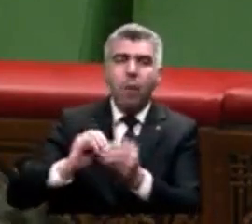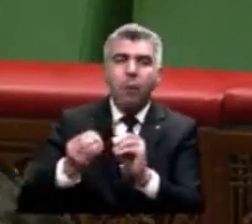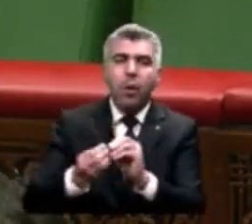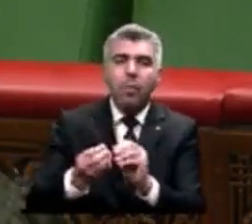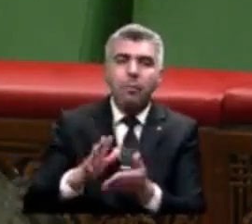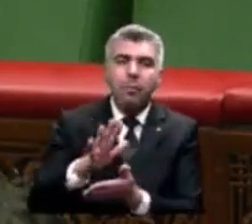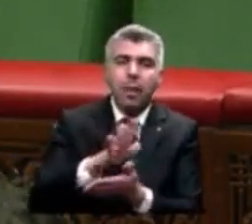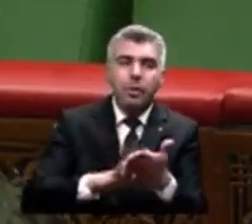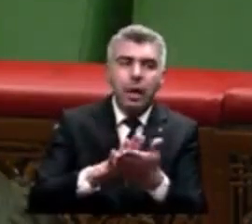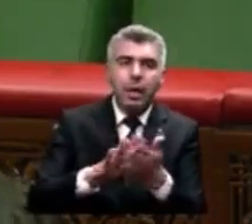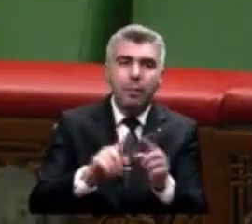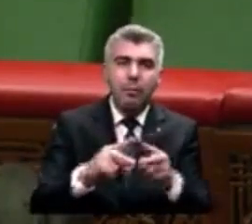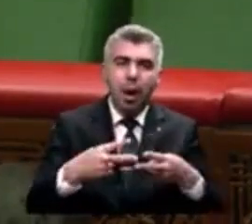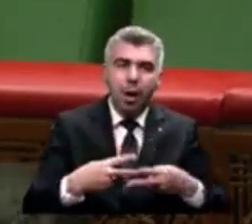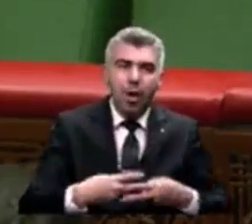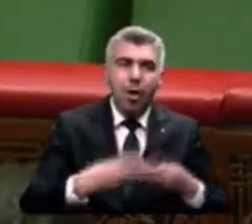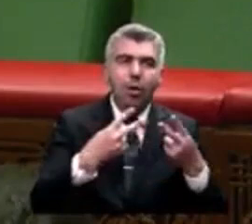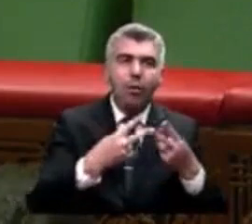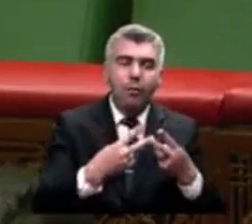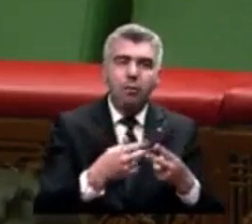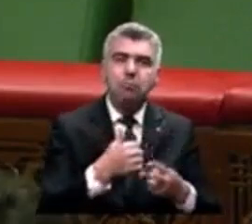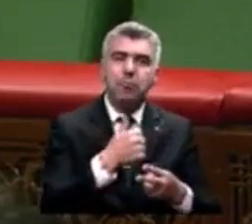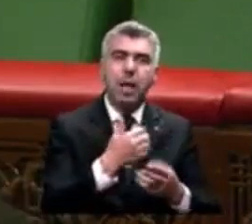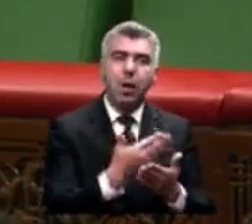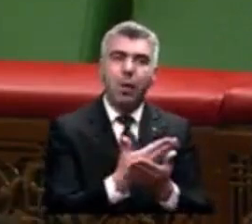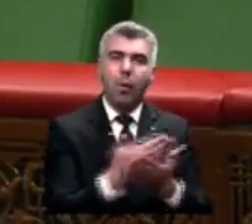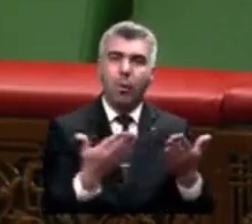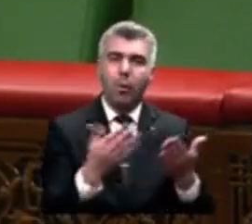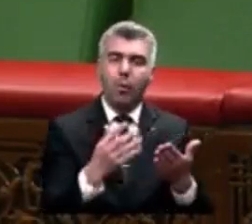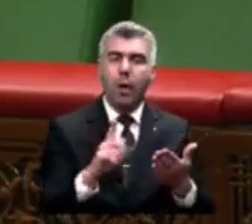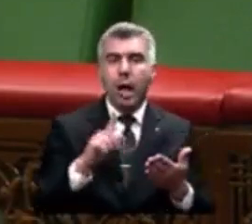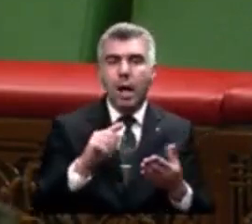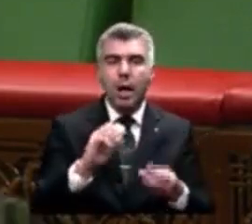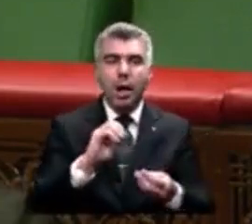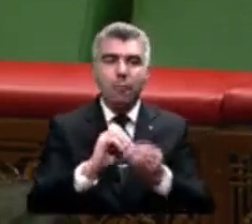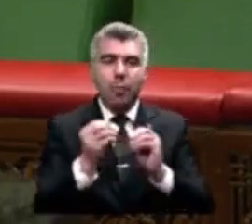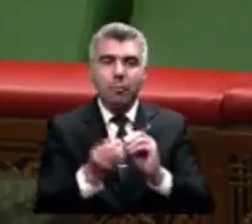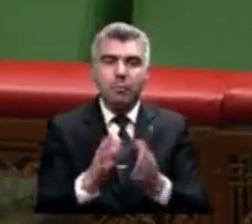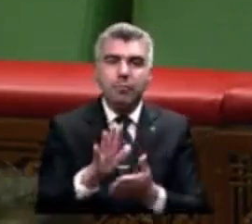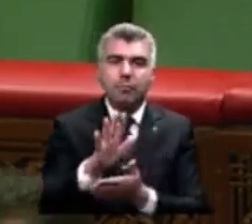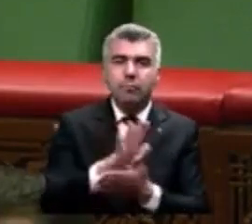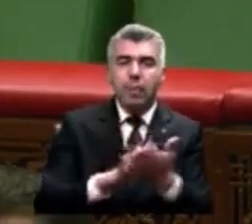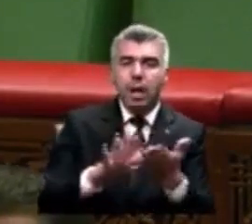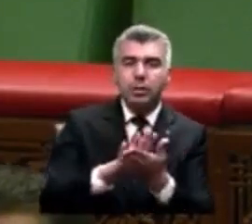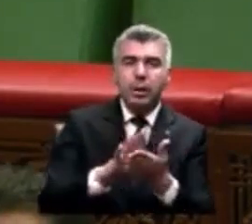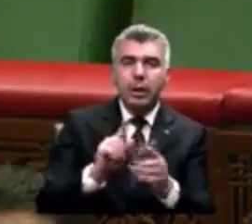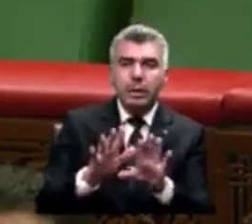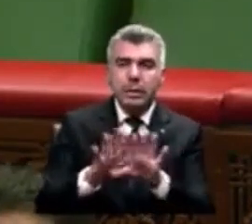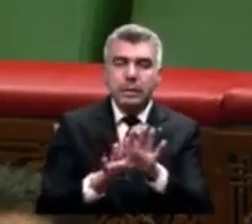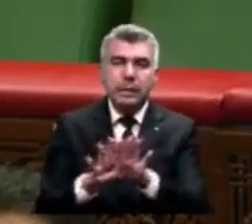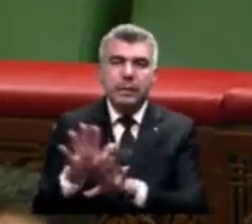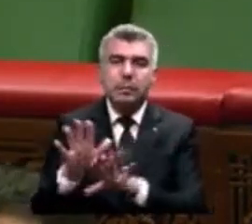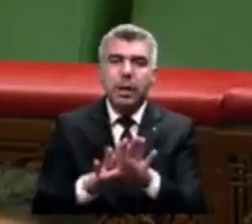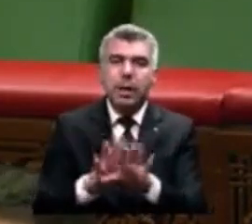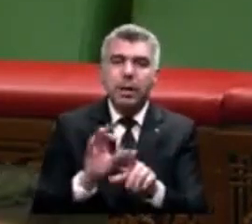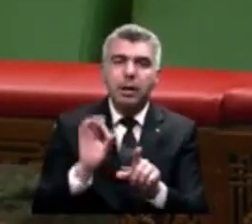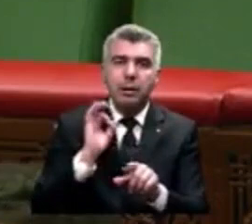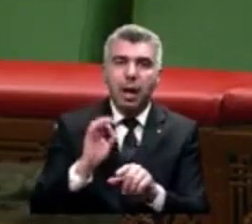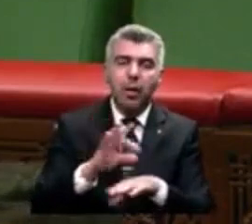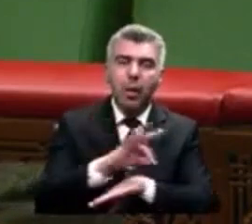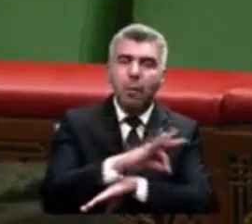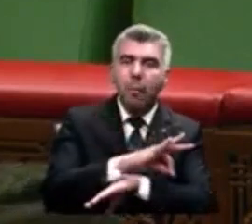الجودة الشاملة بكافة تجلياتها، ثم إشكالية تطوير وتحسين منظومة تدبير الموارد